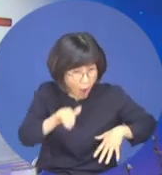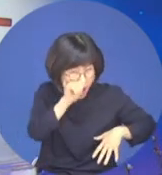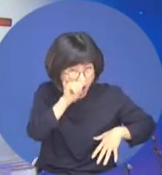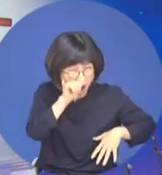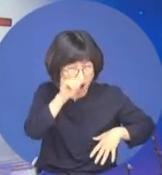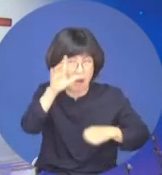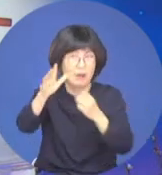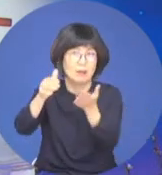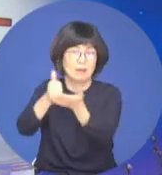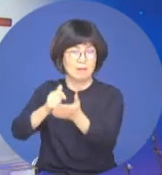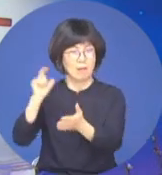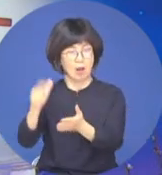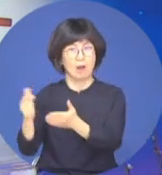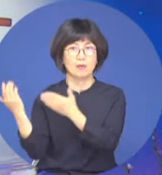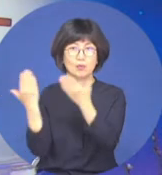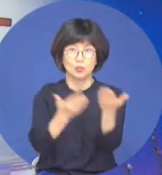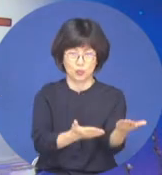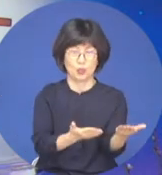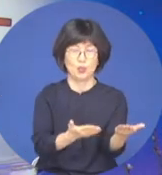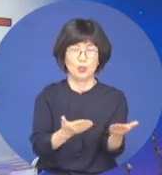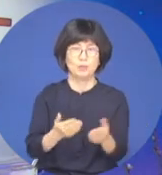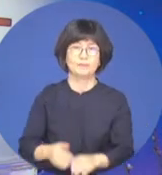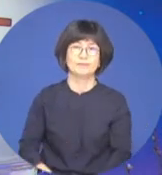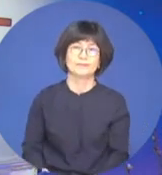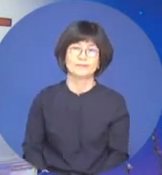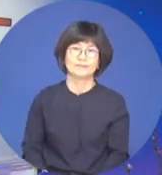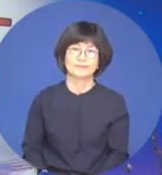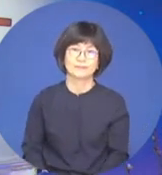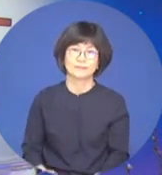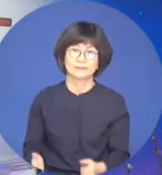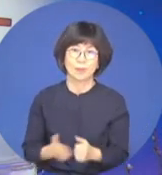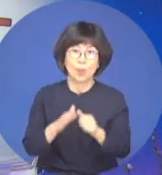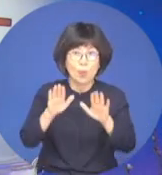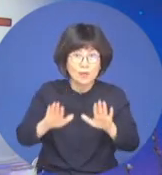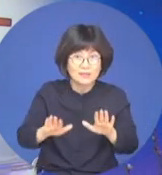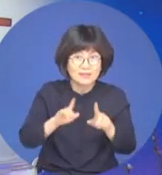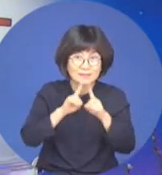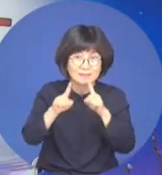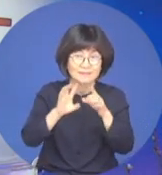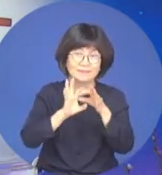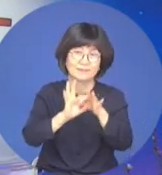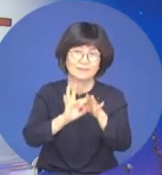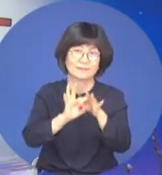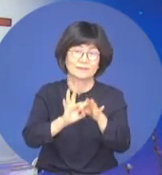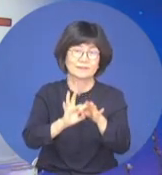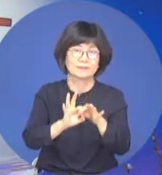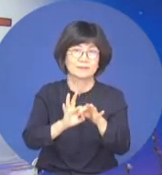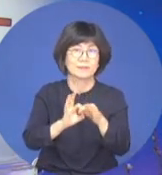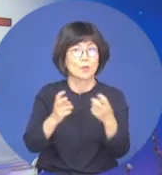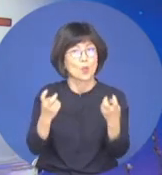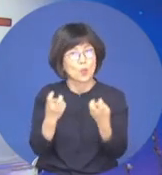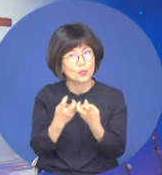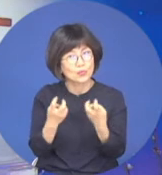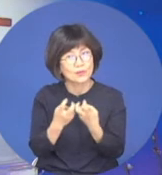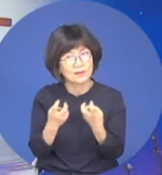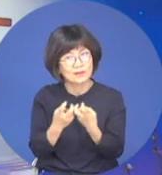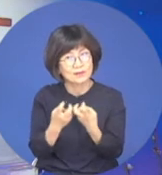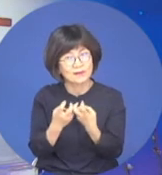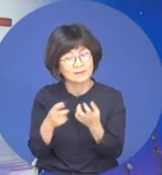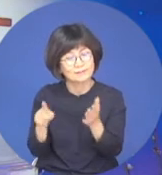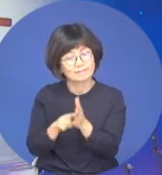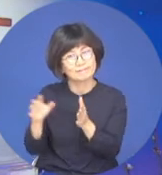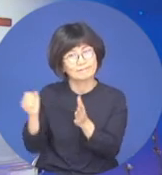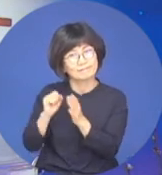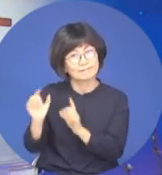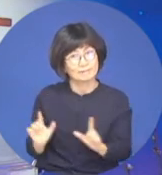길을 걸어가게 하실 줄로 믿습니다. 그러므로 여러분 오늘 말씀을 통해서 어떻게 하면 믿음으로 살 수